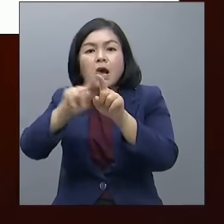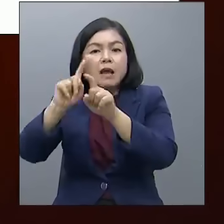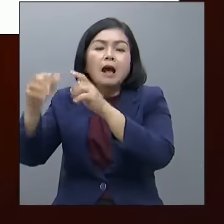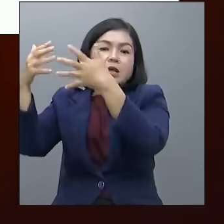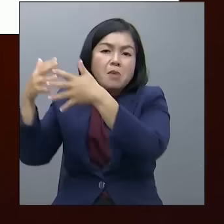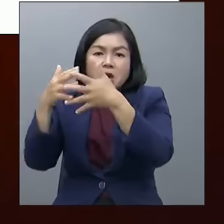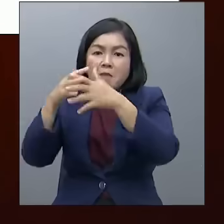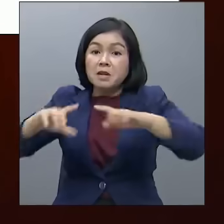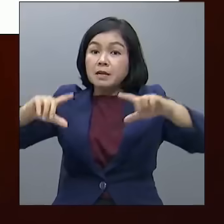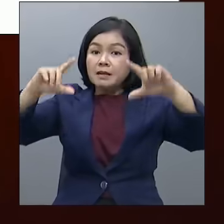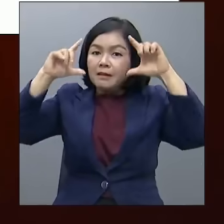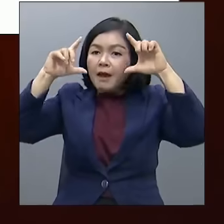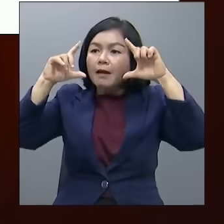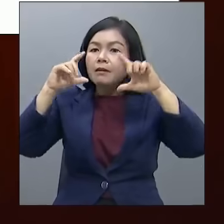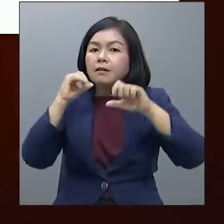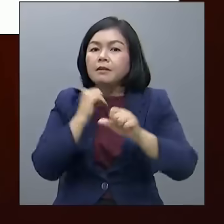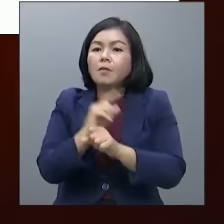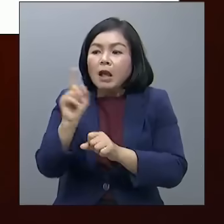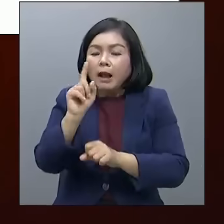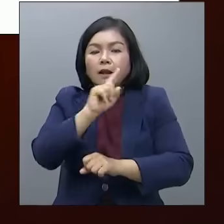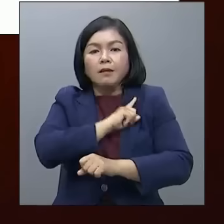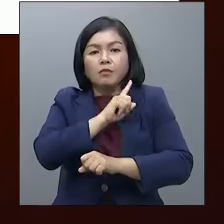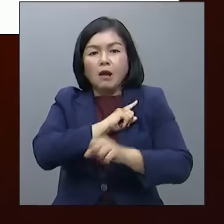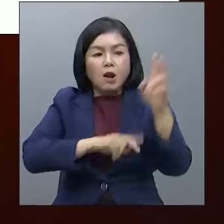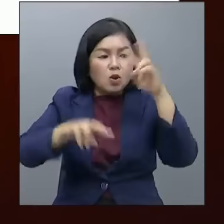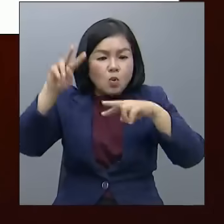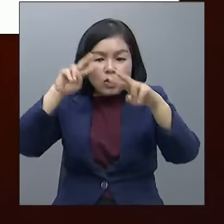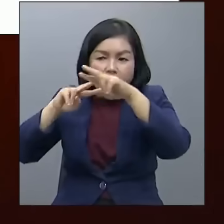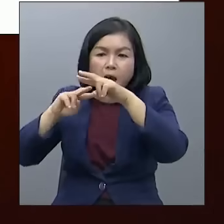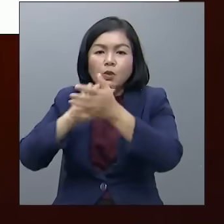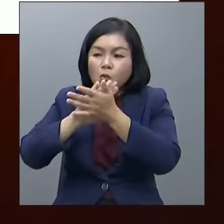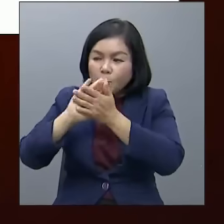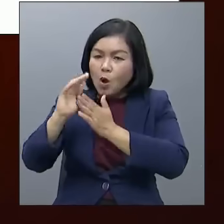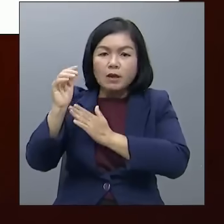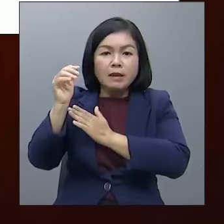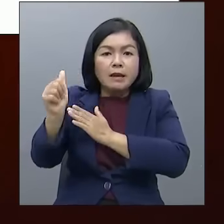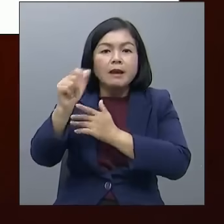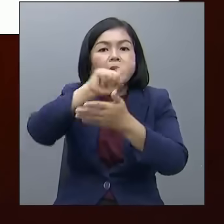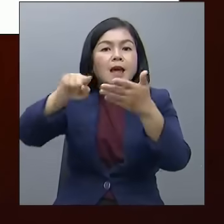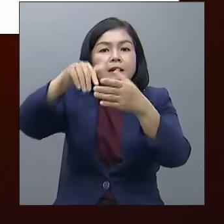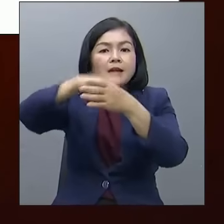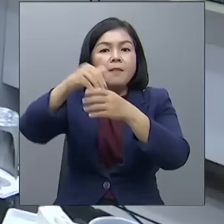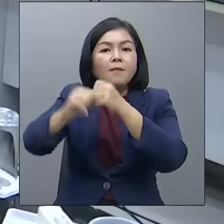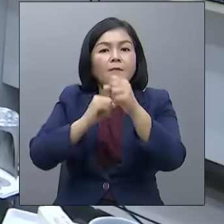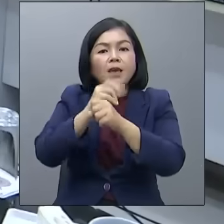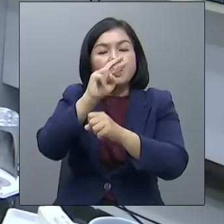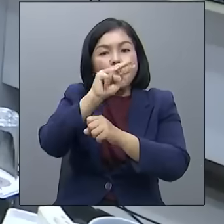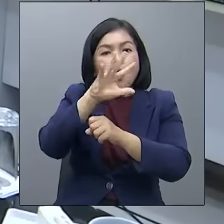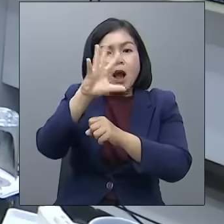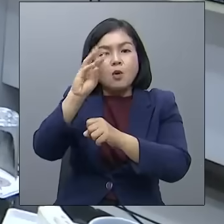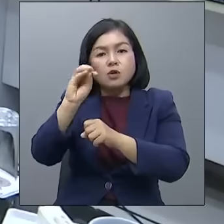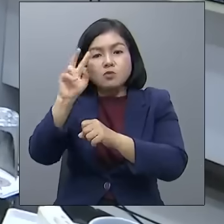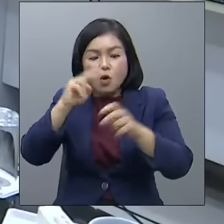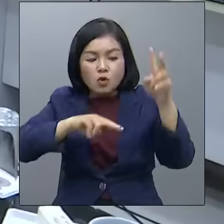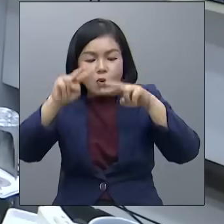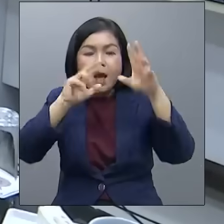ลงานโดดเด่นเช่นการทำหน้าที่เป็นผู้อำนวยการรักษาความปลอดภัยความสงบเรียบร้อยในการเลือกตั้งปี62ดูแลความปลอดภัยการ